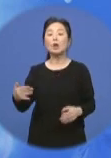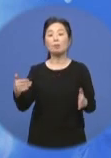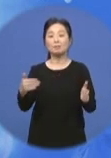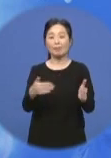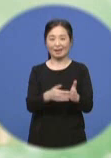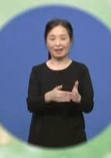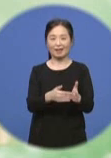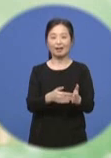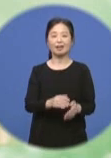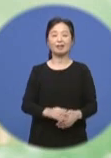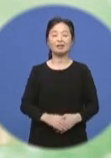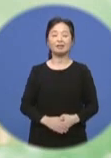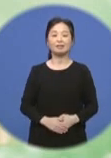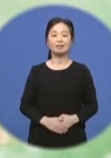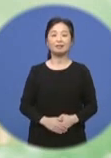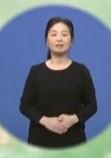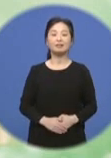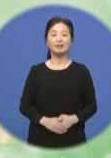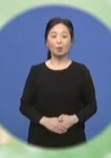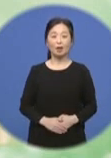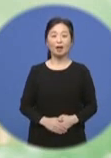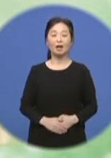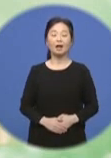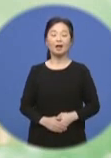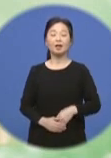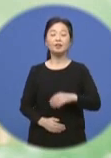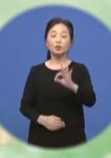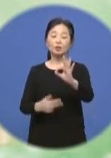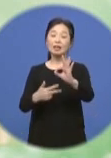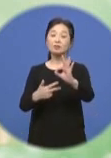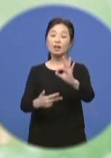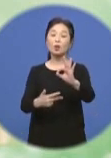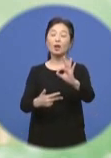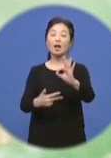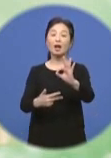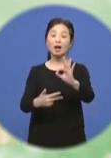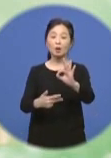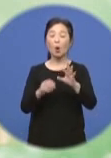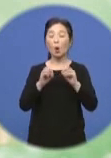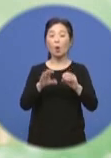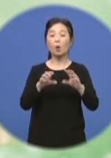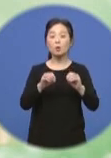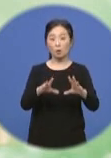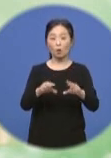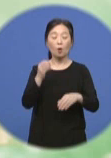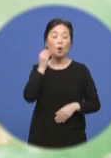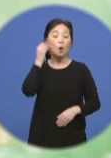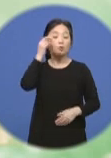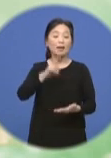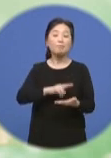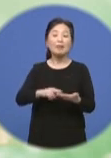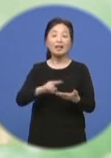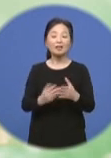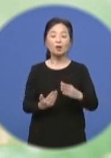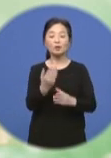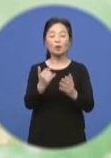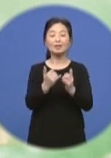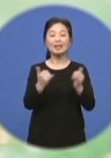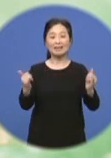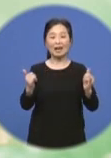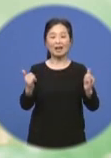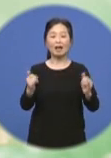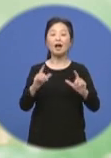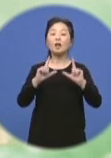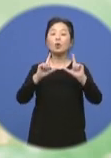。では10月7日放送のプレゼント梅バターの当選者です。クイズの正解